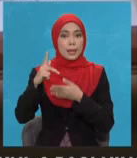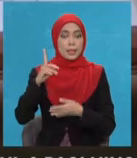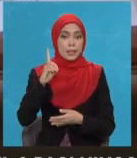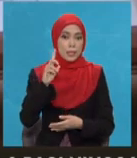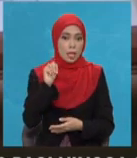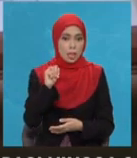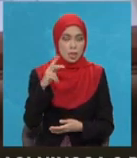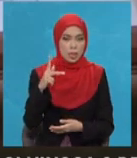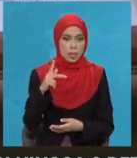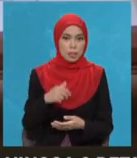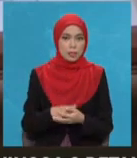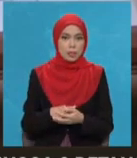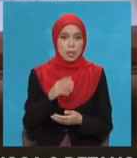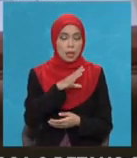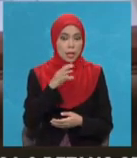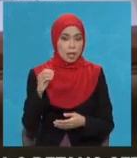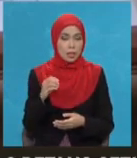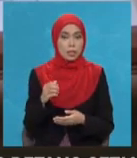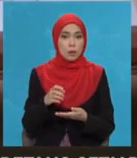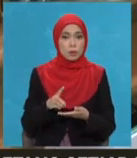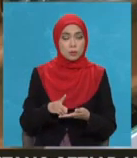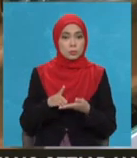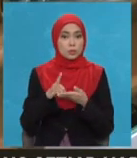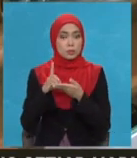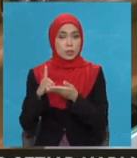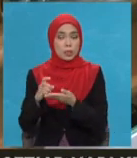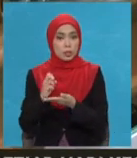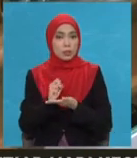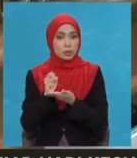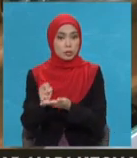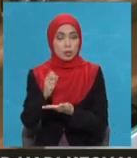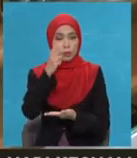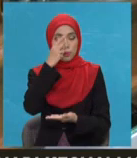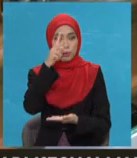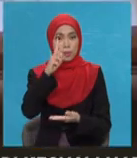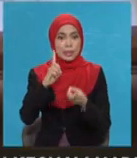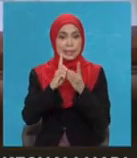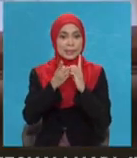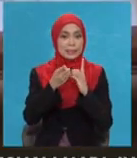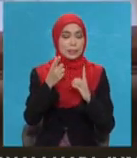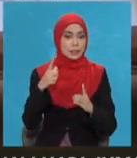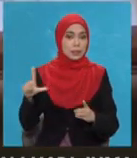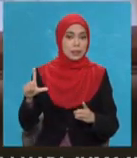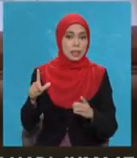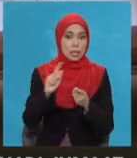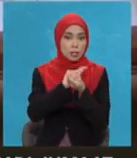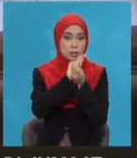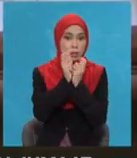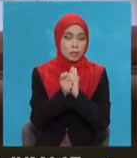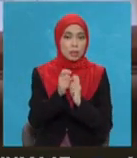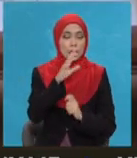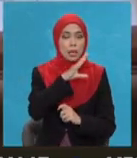termasuk yang menyumbang kepada digital transformation ke arah meningkatkan daya Inovasi dan tahap